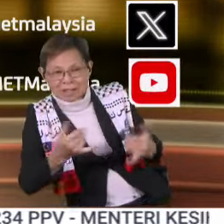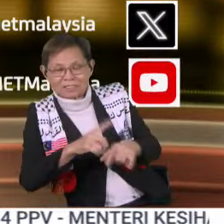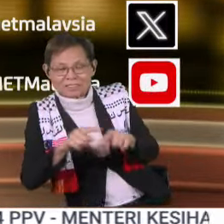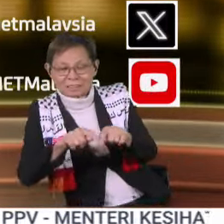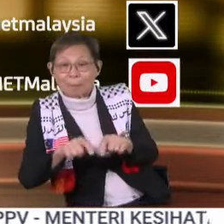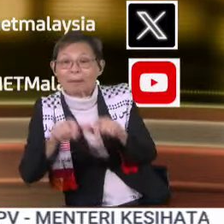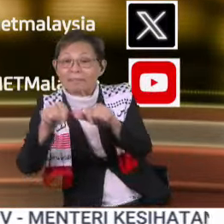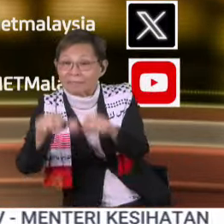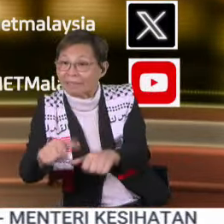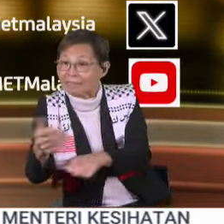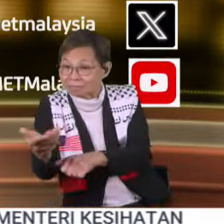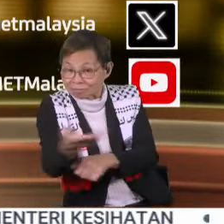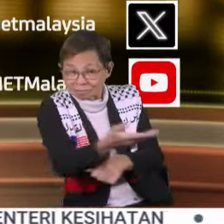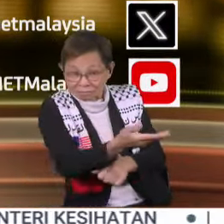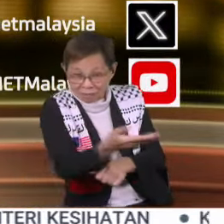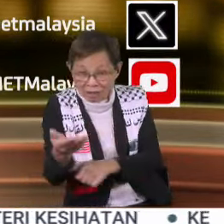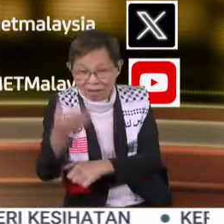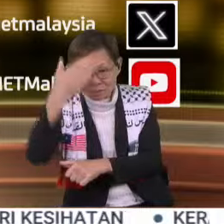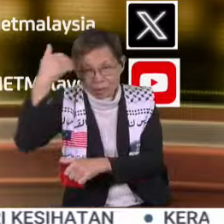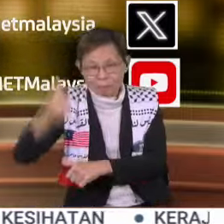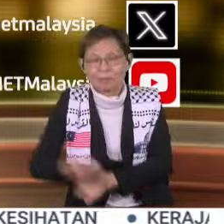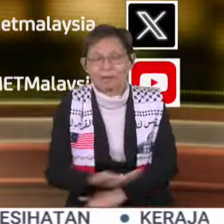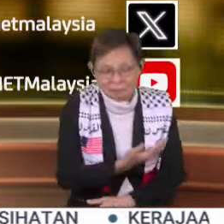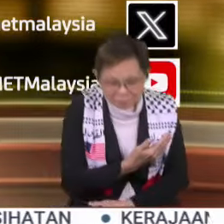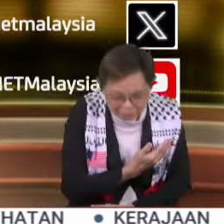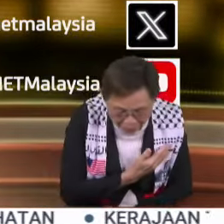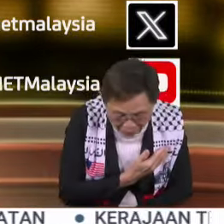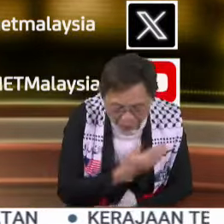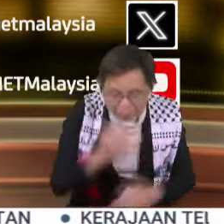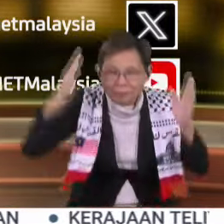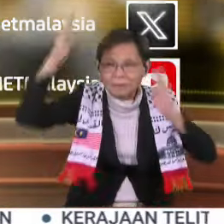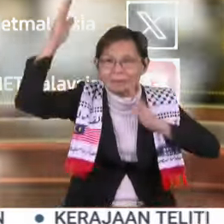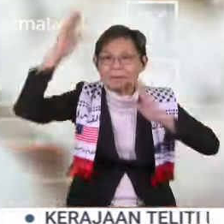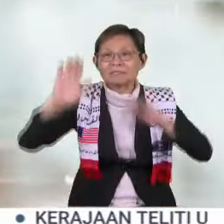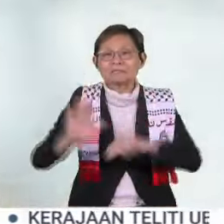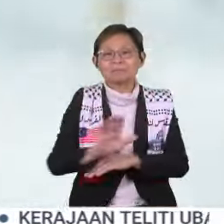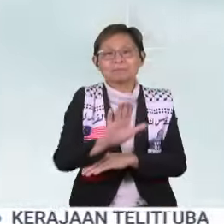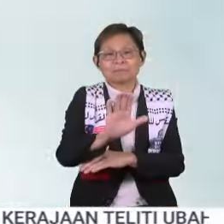tempat anda. Sekian dari saya. Assalamualaikum dan salam Malaysia Madani.